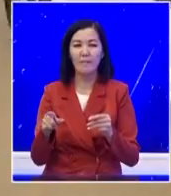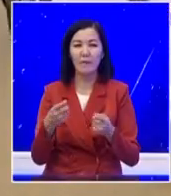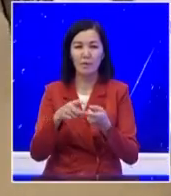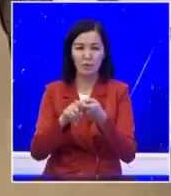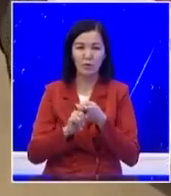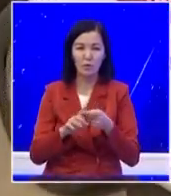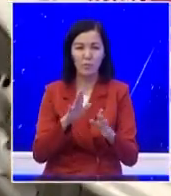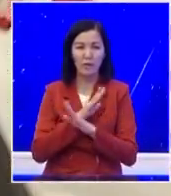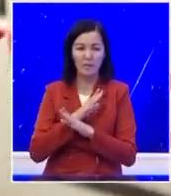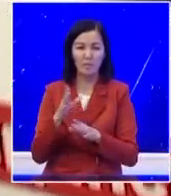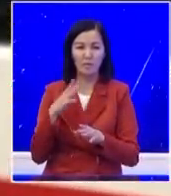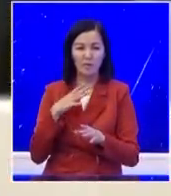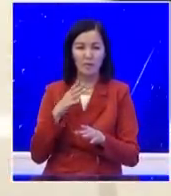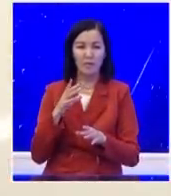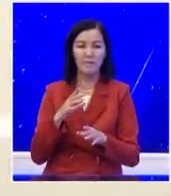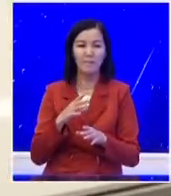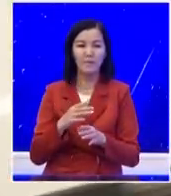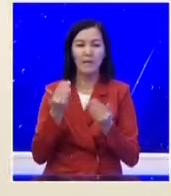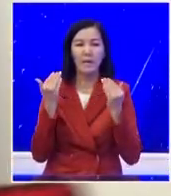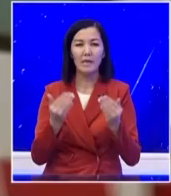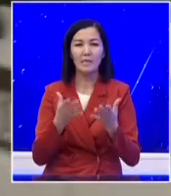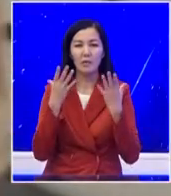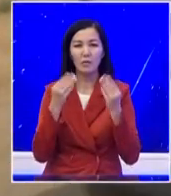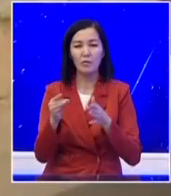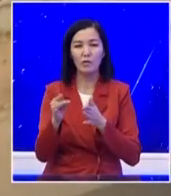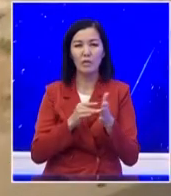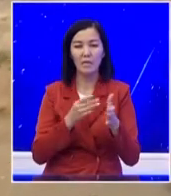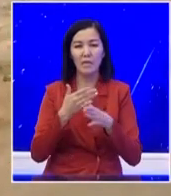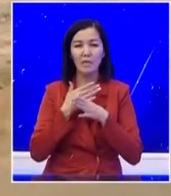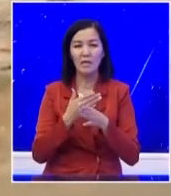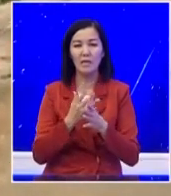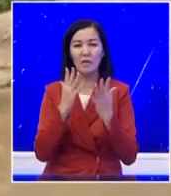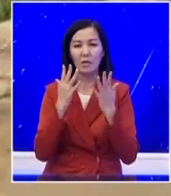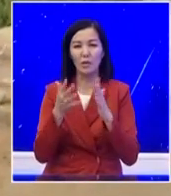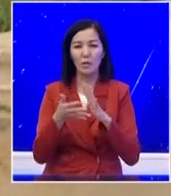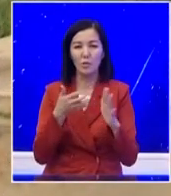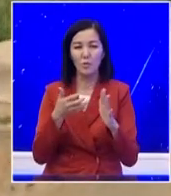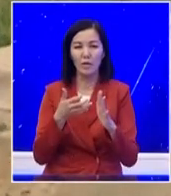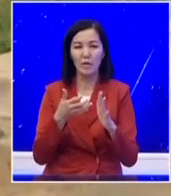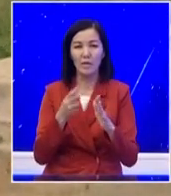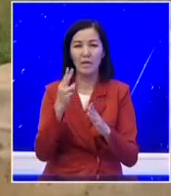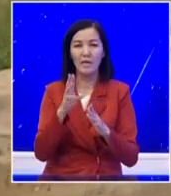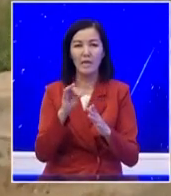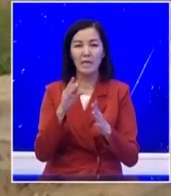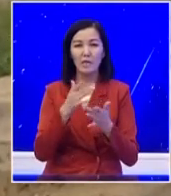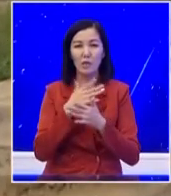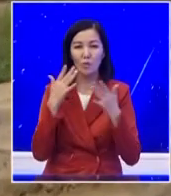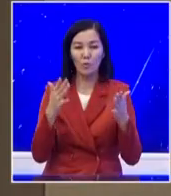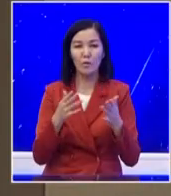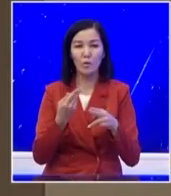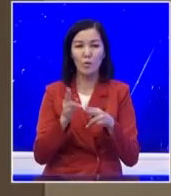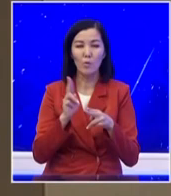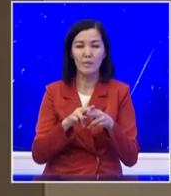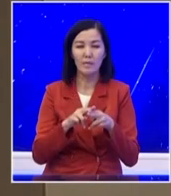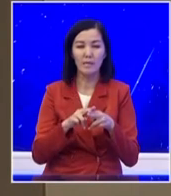мәлім. Алексей Цойдың мәліметінше, қазіргі күні жедел жәрдем шақырудың саны қалыпты жағдайдан 2 есеге артқан. Осы себептен